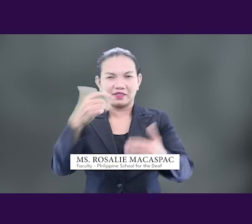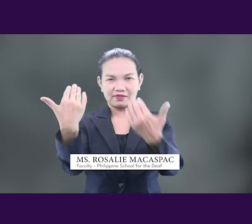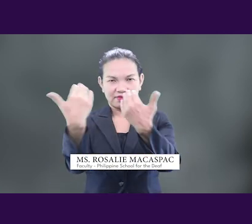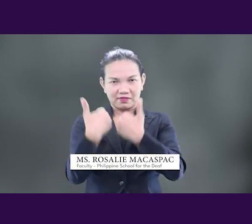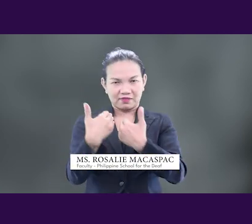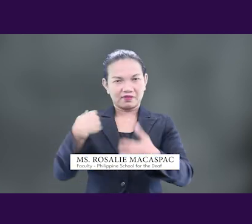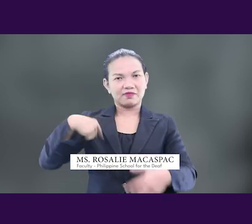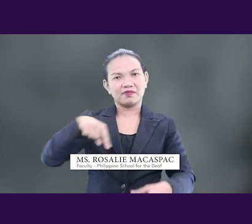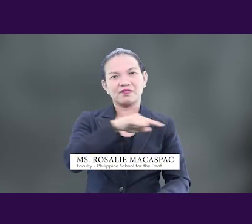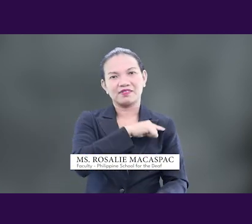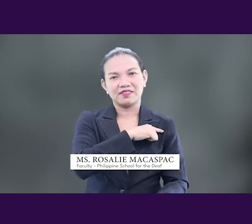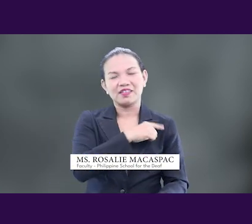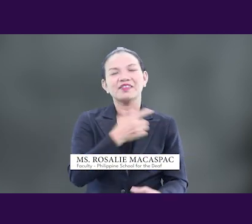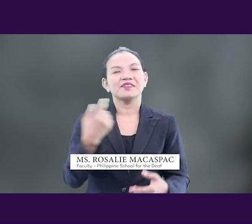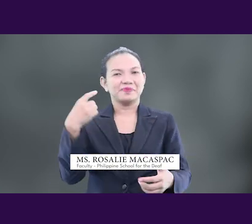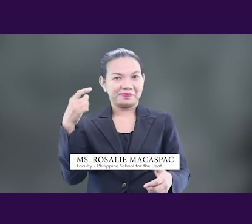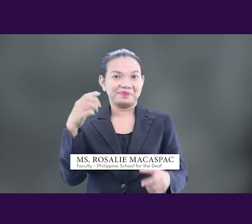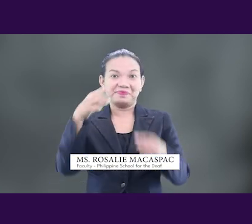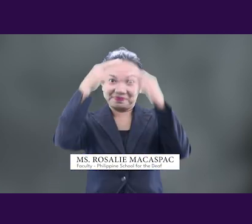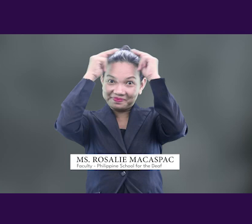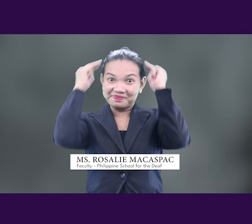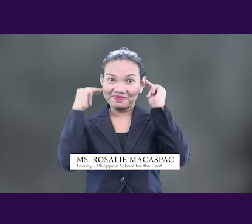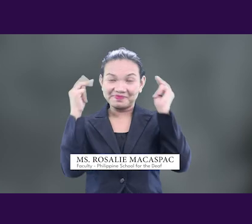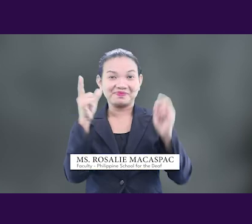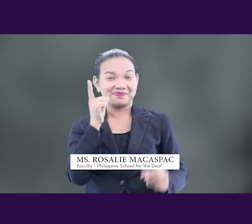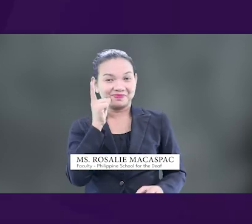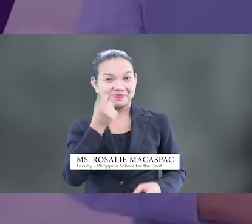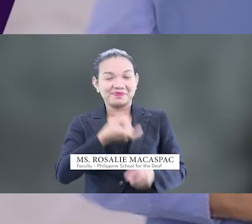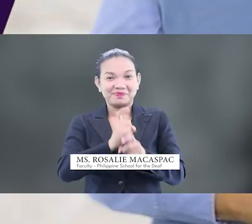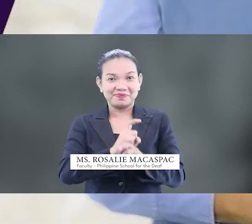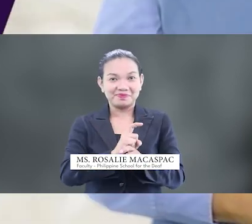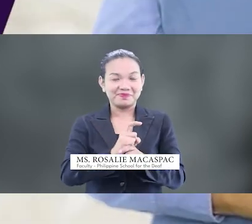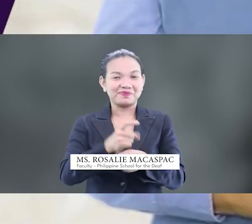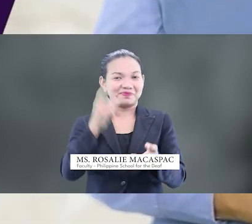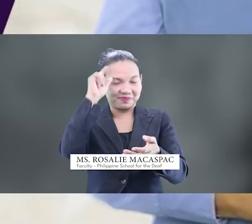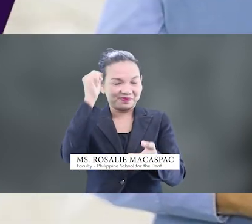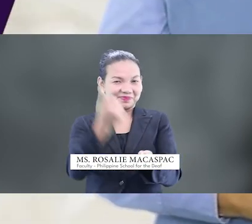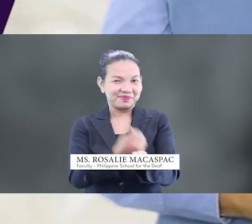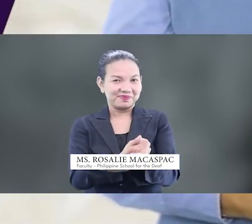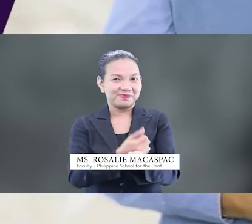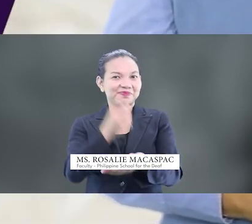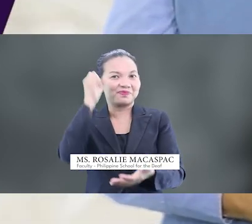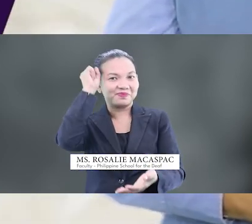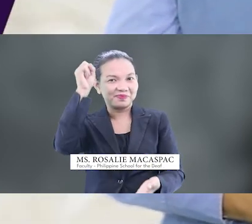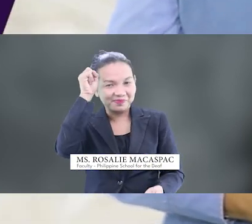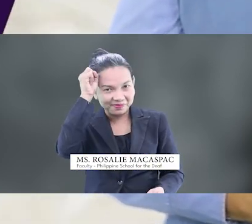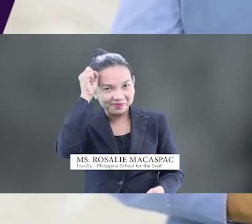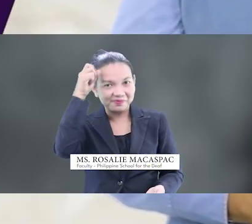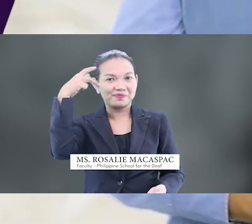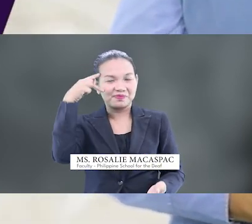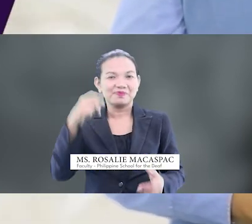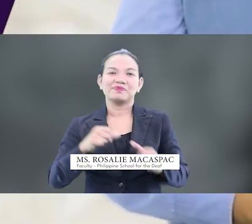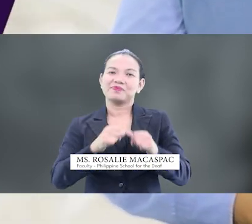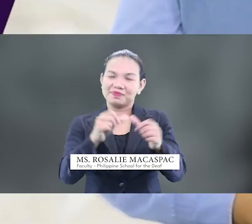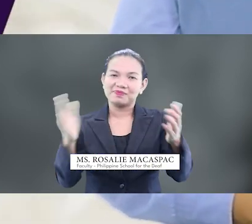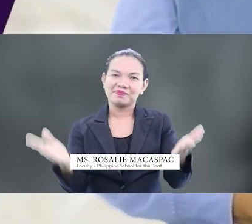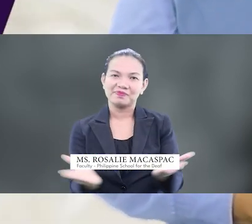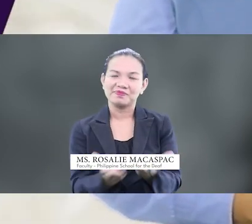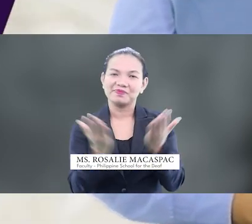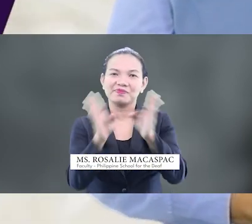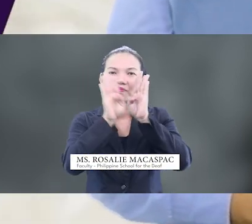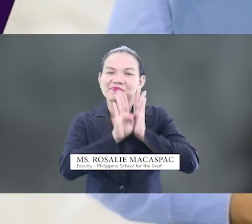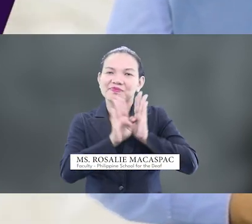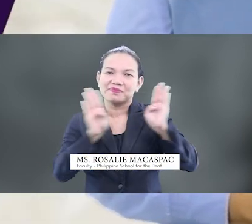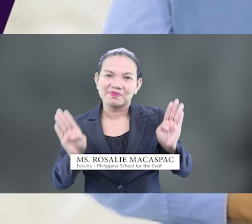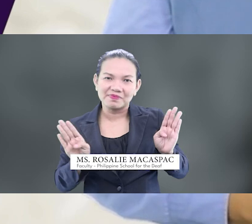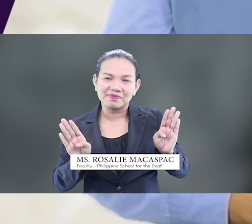hindi nagpapabaya. Ito po ang inyong lingkod, Sister Lines ng Daughters of St. Paul, na nag-aanyayang buksan na natin ang